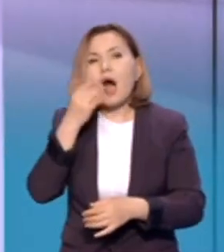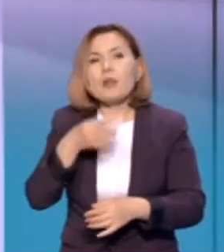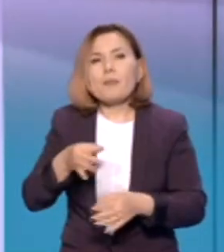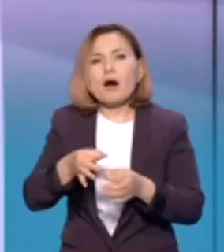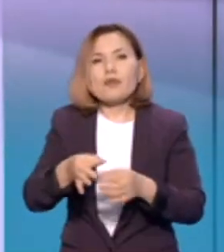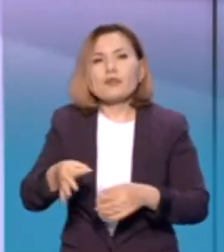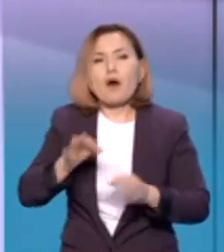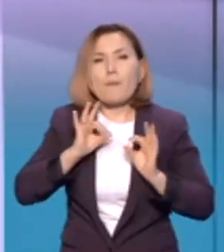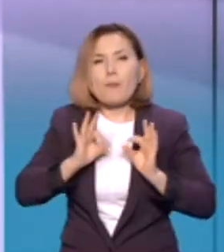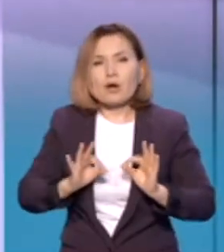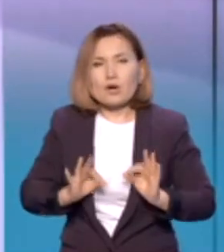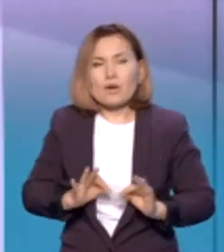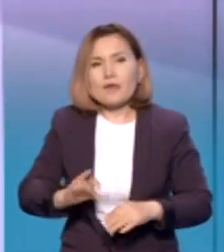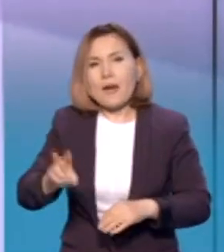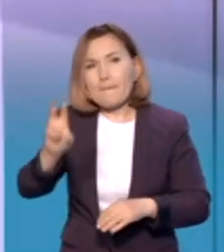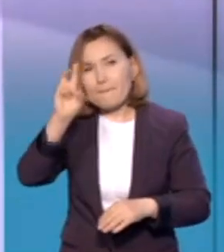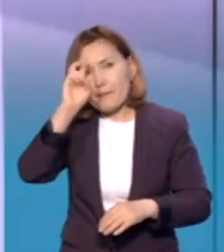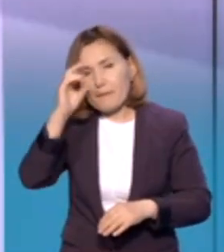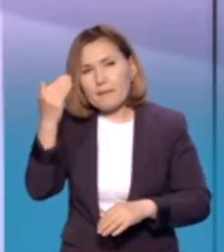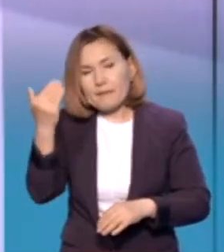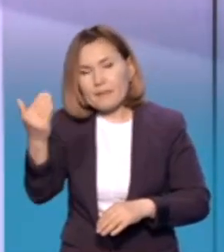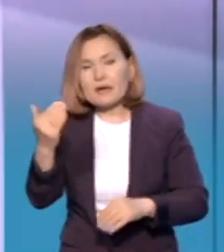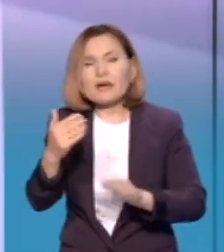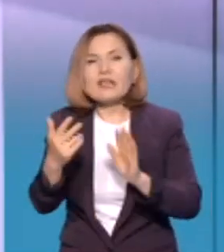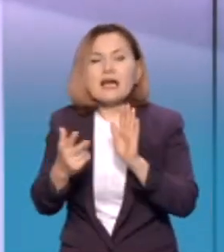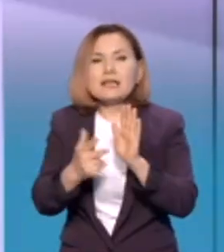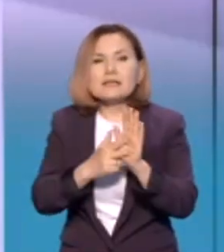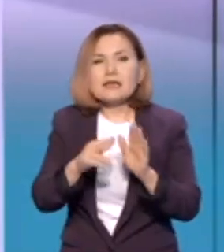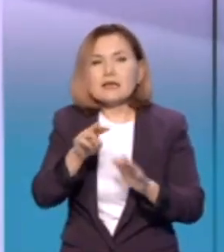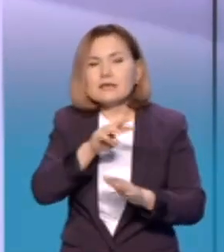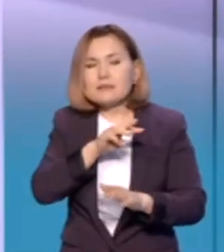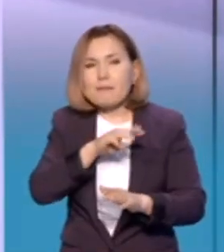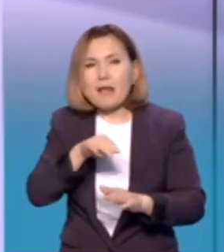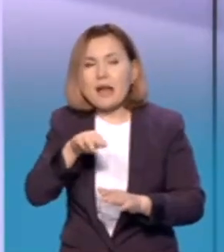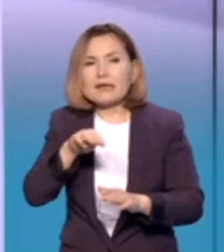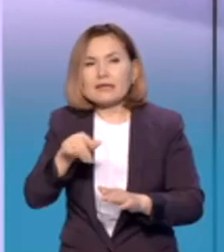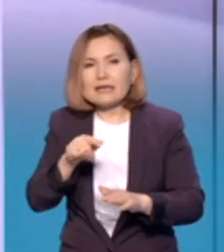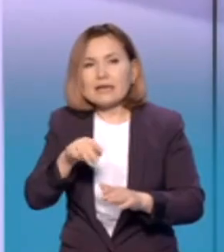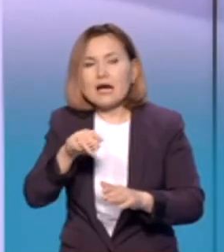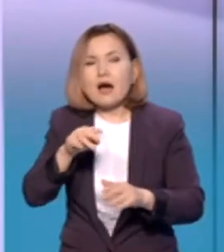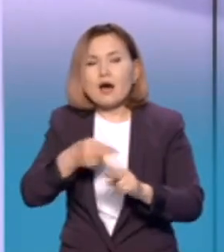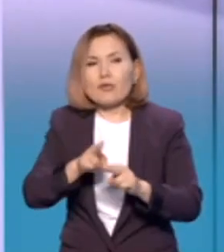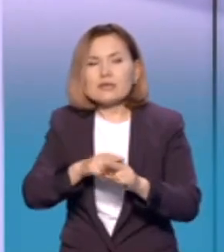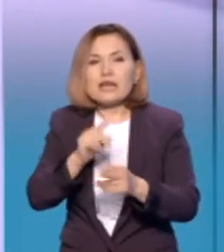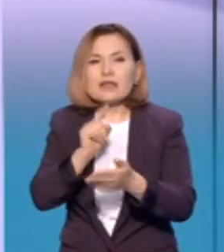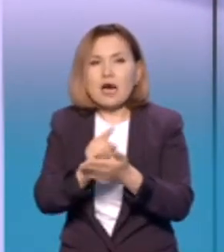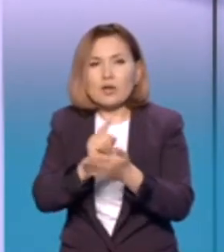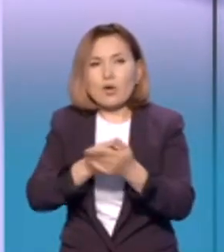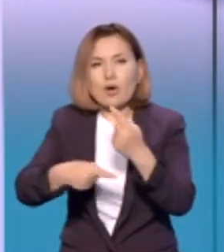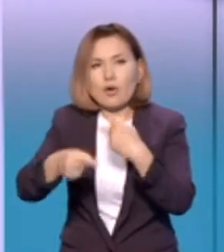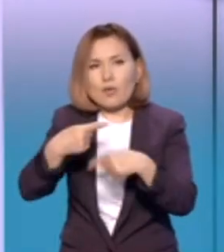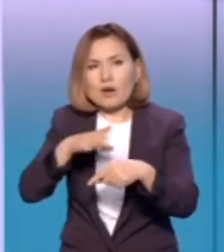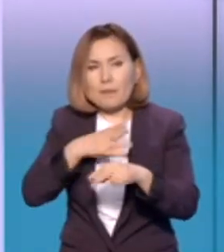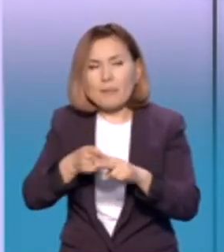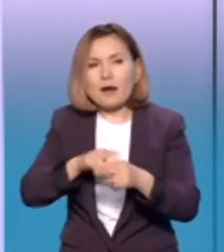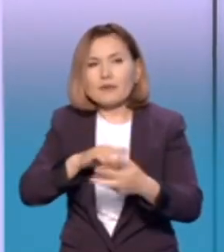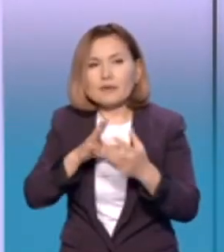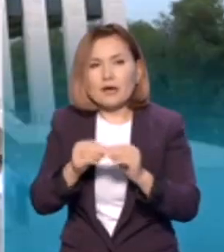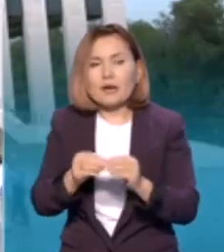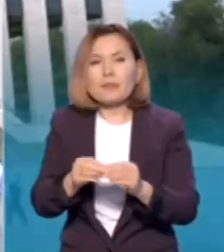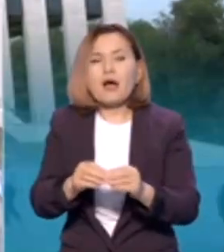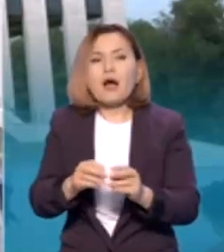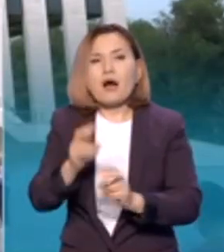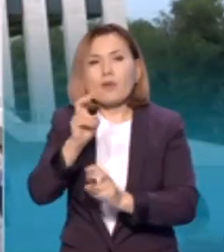Алматы прокуратурасы мемлекетке 8 миллиард теңгенің салығын қайтарды. Құзырлы орган жүргізген тексеру барысында Қазминералс